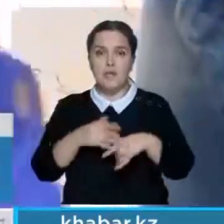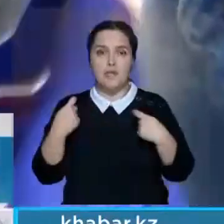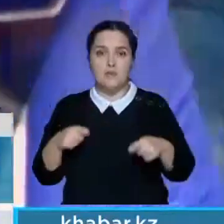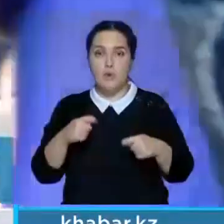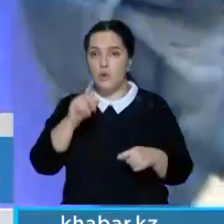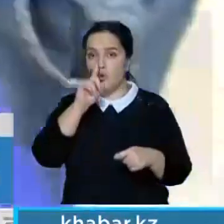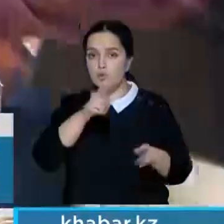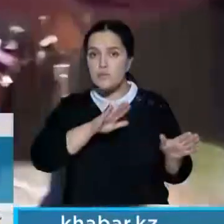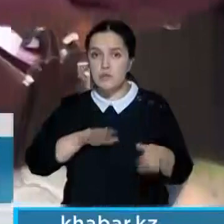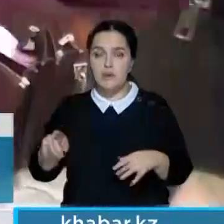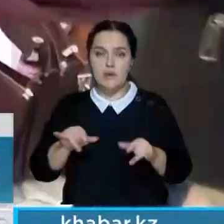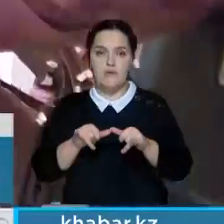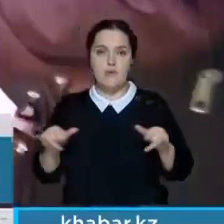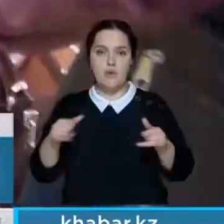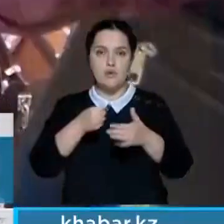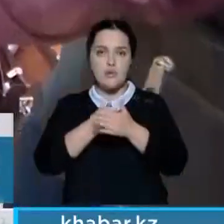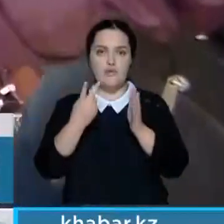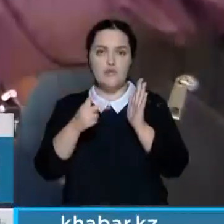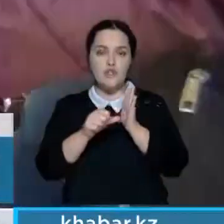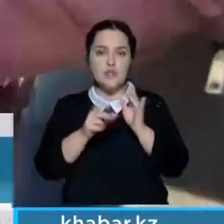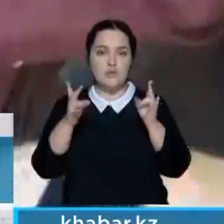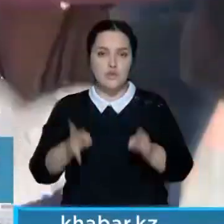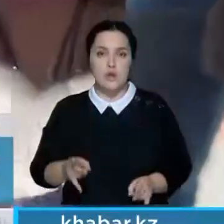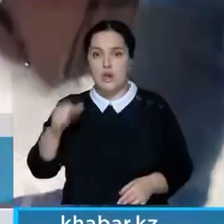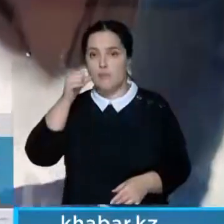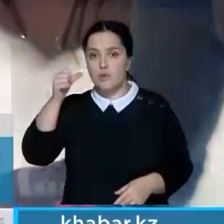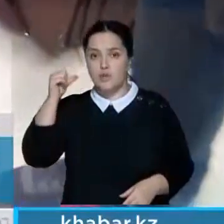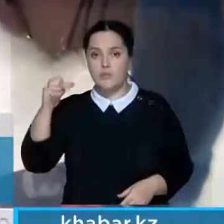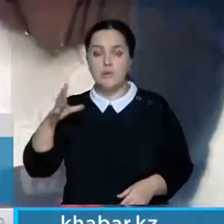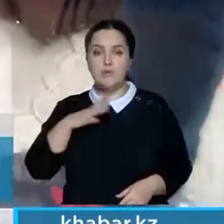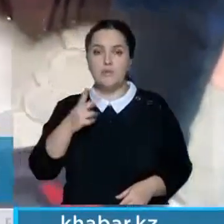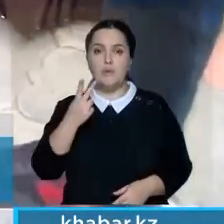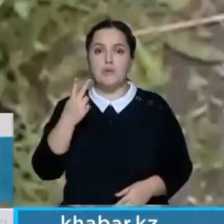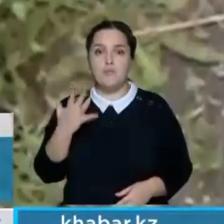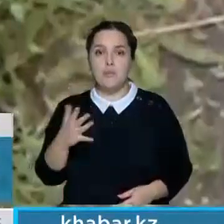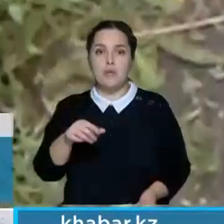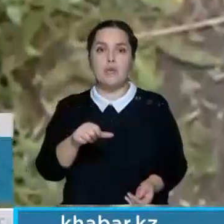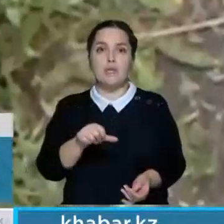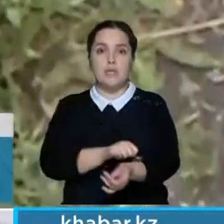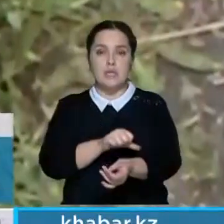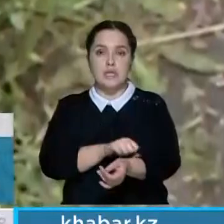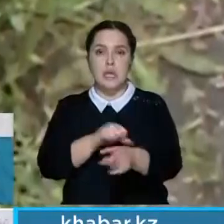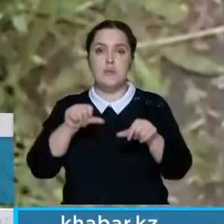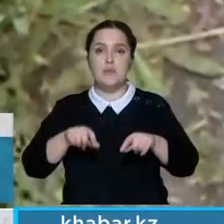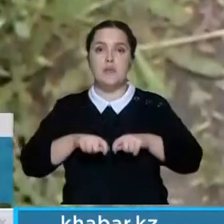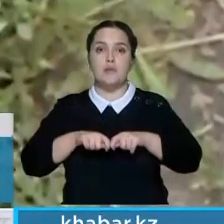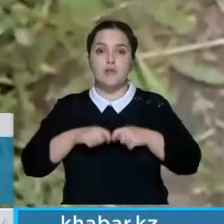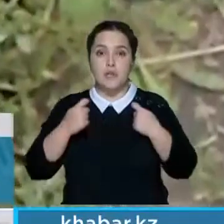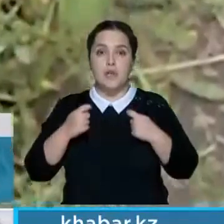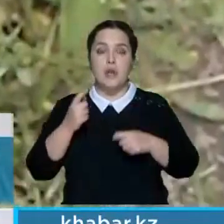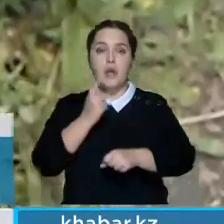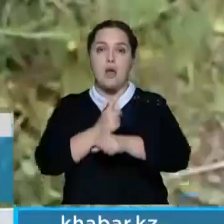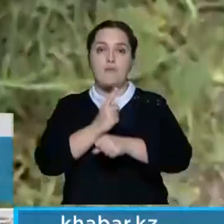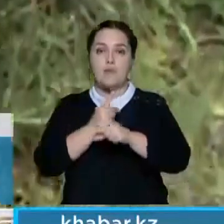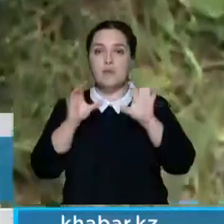сбыта, то год спустя цифра эта уже возросла до 26 случаев. В прошлом году ими были совершены 25